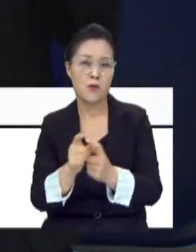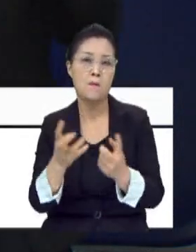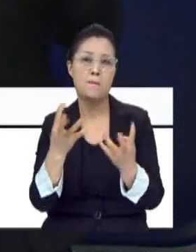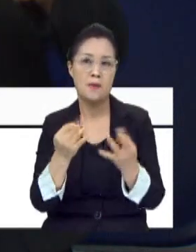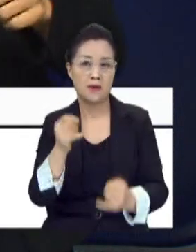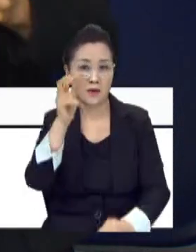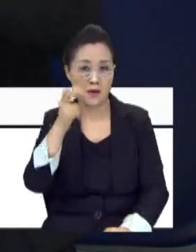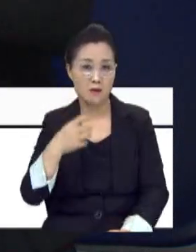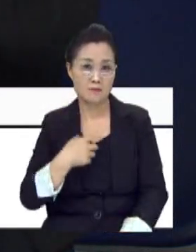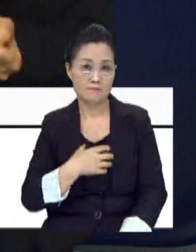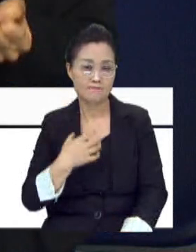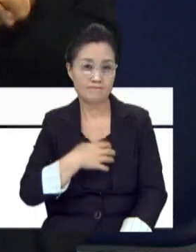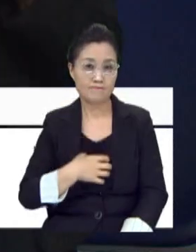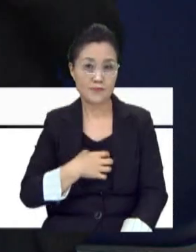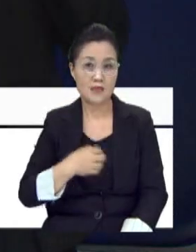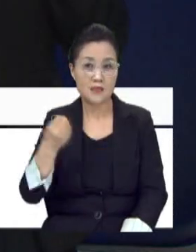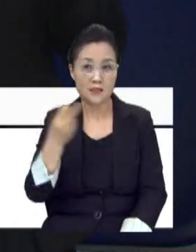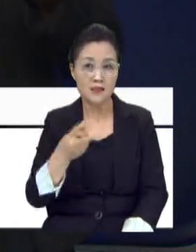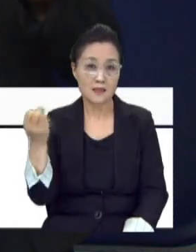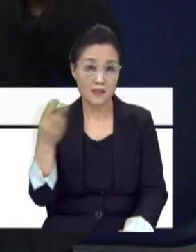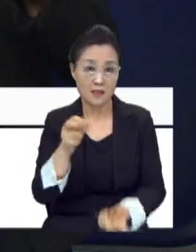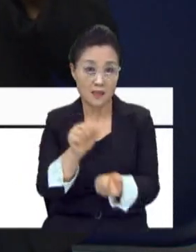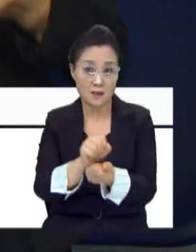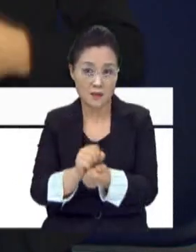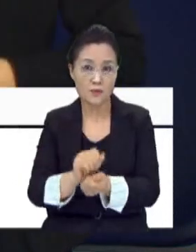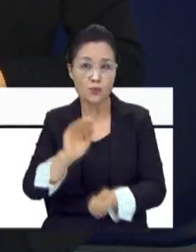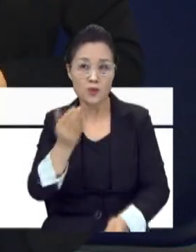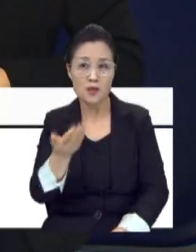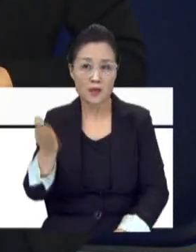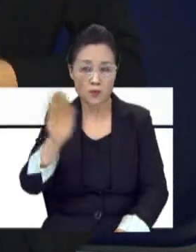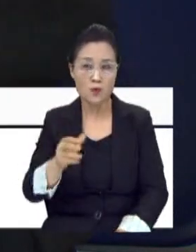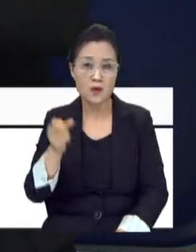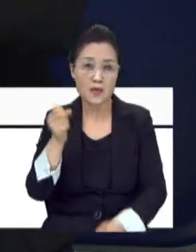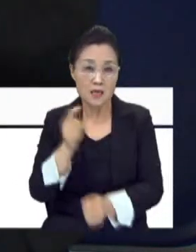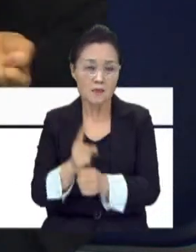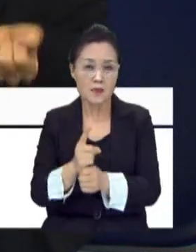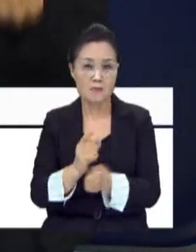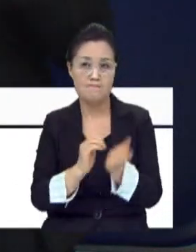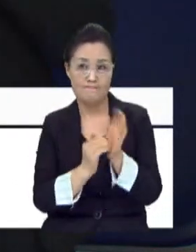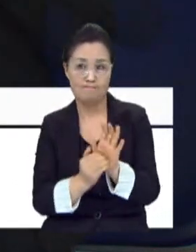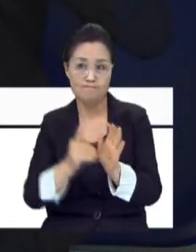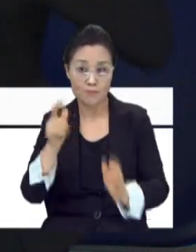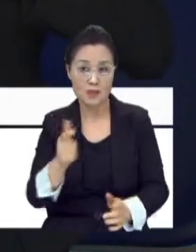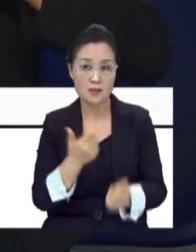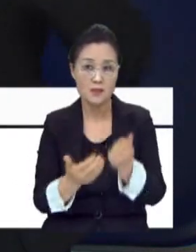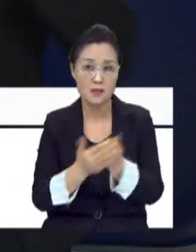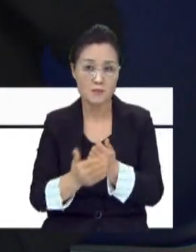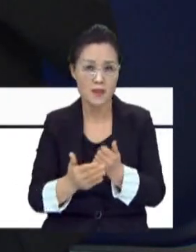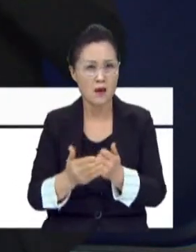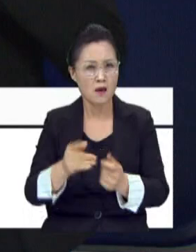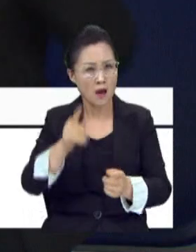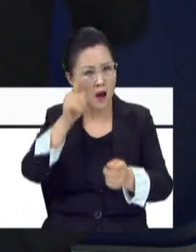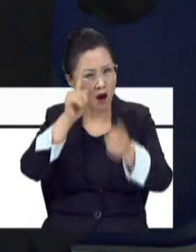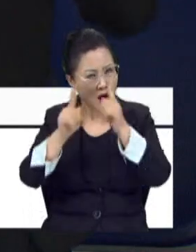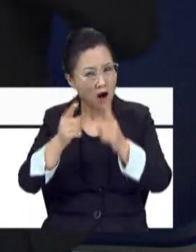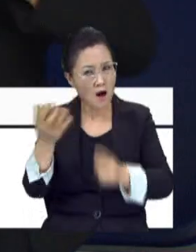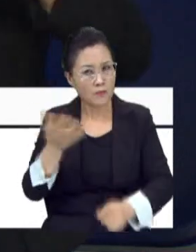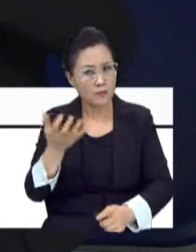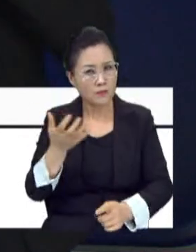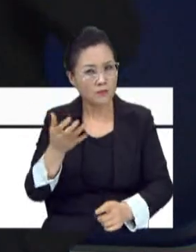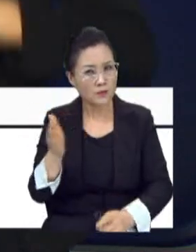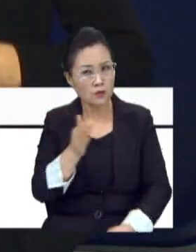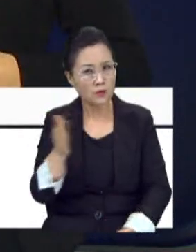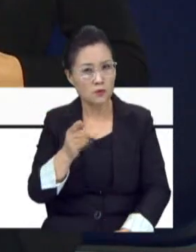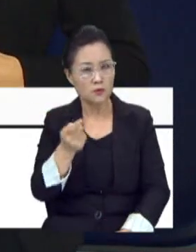있습니다 다만 어제 감염이 되더라 하더라도 이미 면역이 되어 있는 상태이기 때문에 증상의 바른 정도는